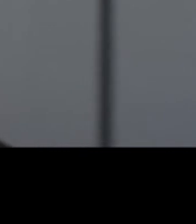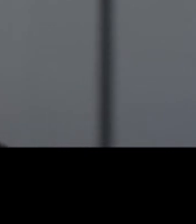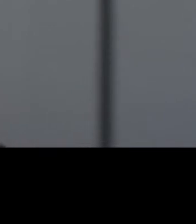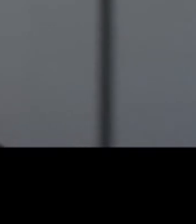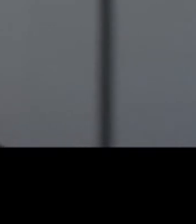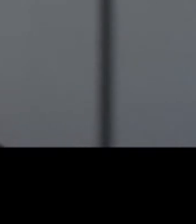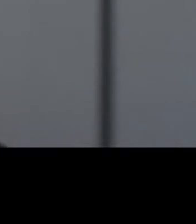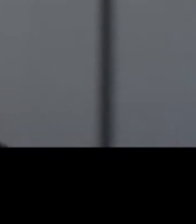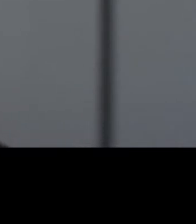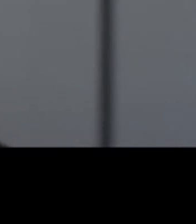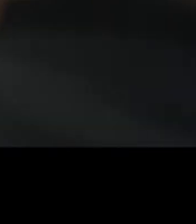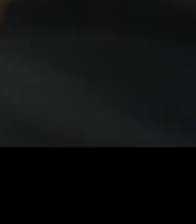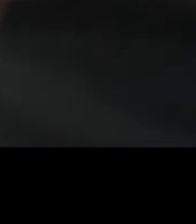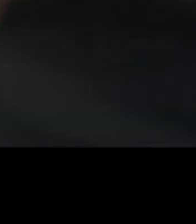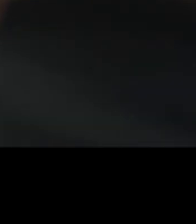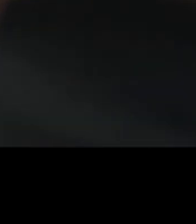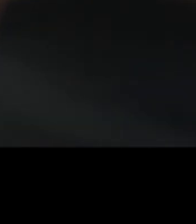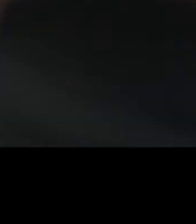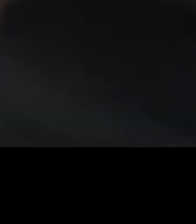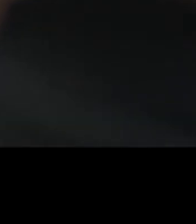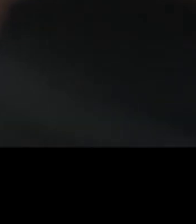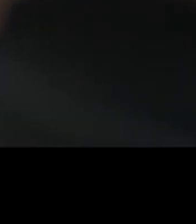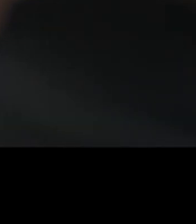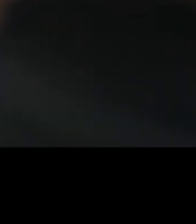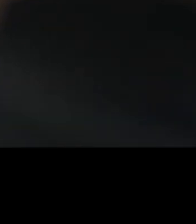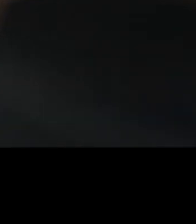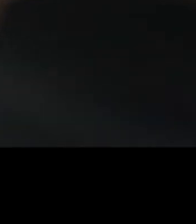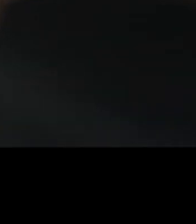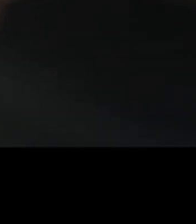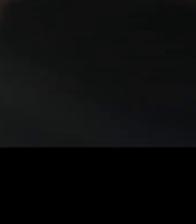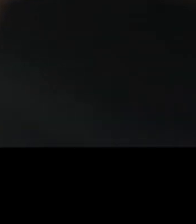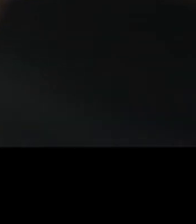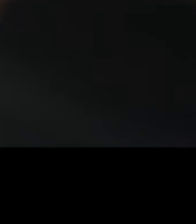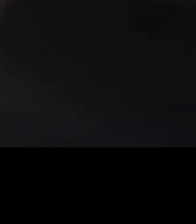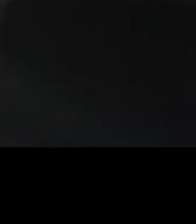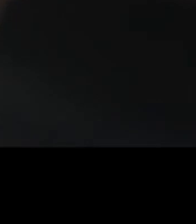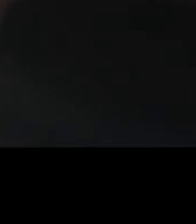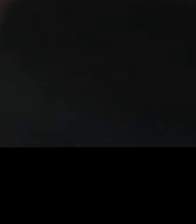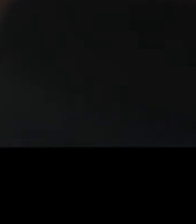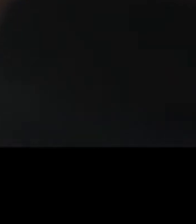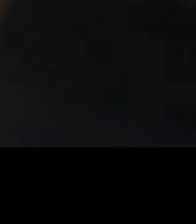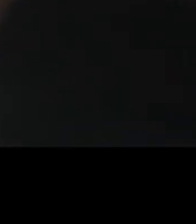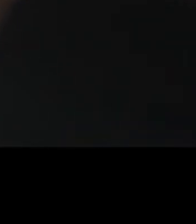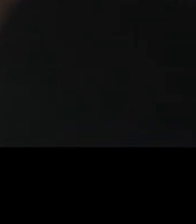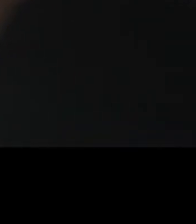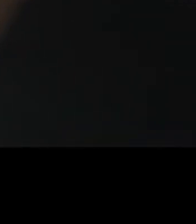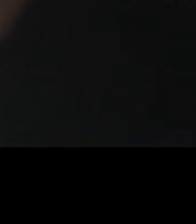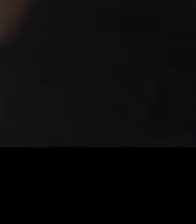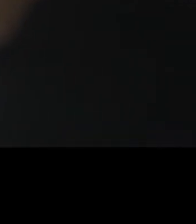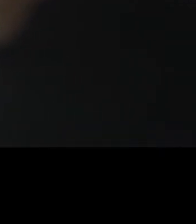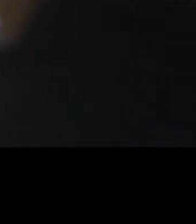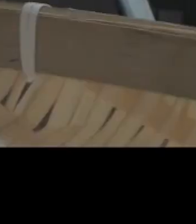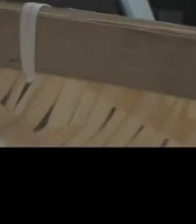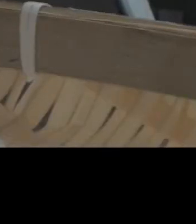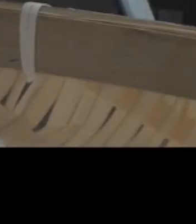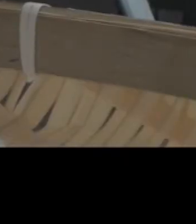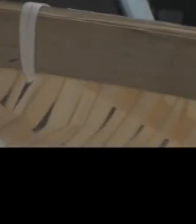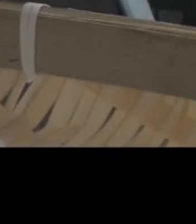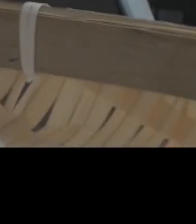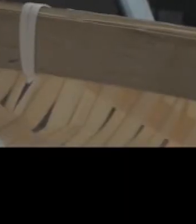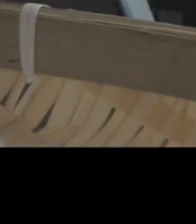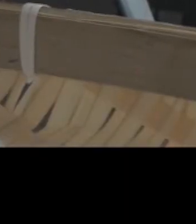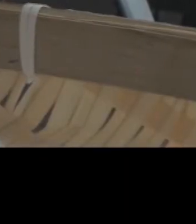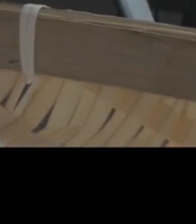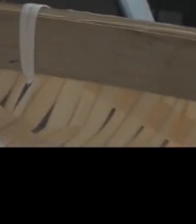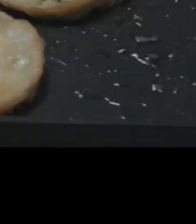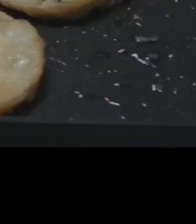전부 치러 왔습니다. 요 호박전도 제가 한번 해보겠습니다. 아주 기가 막힙니다. 호박전이